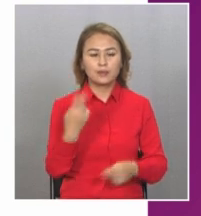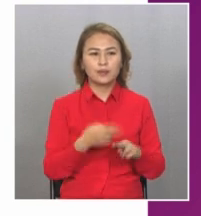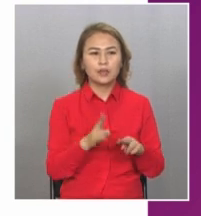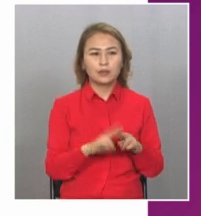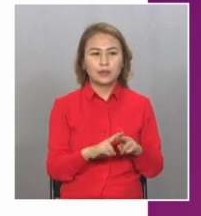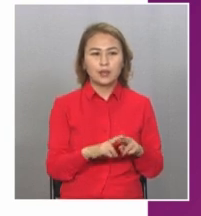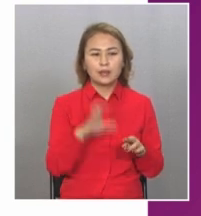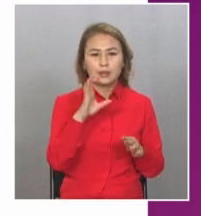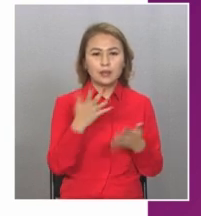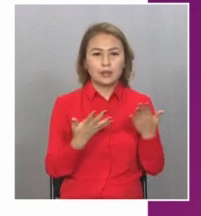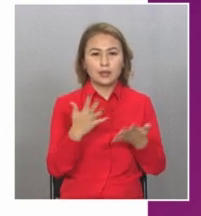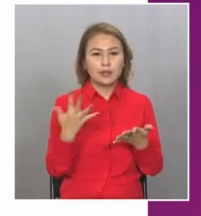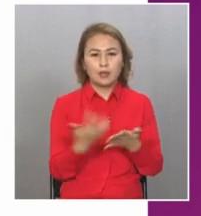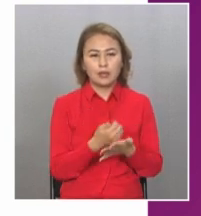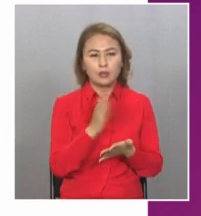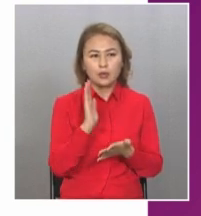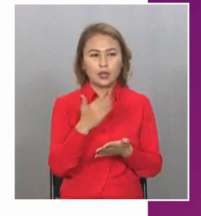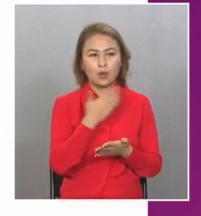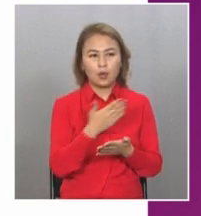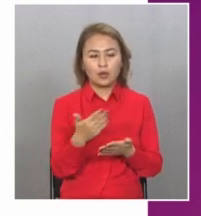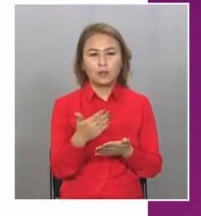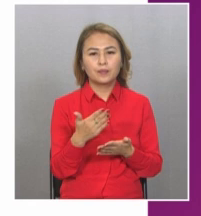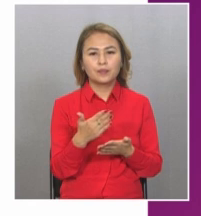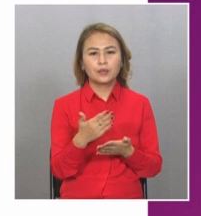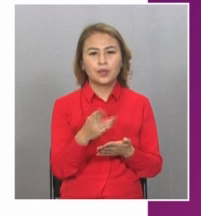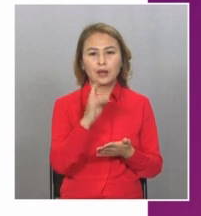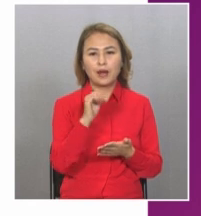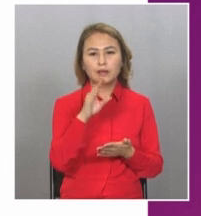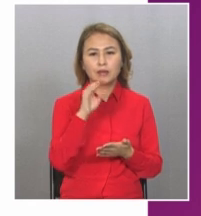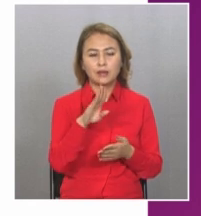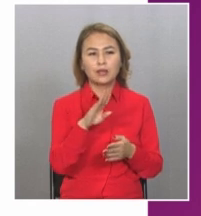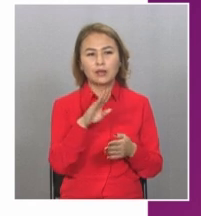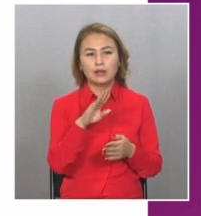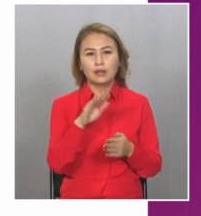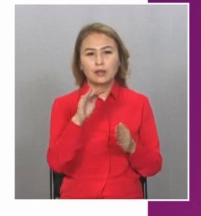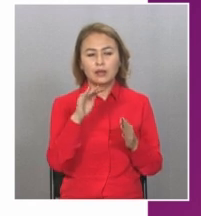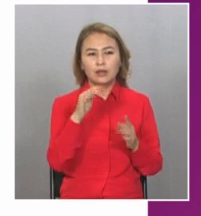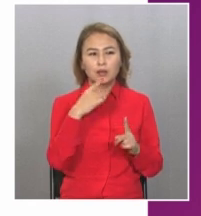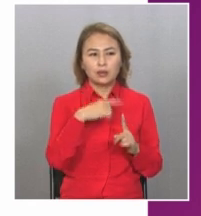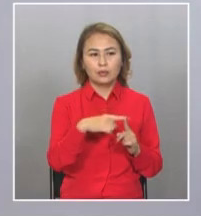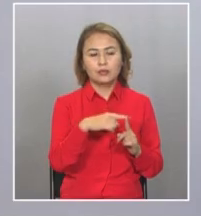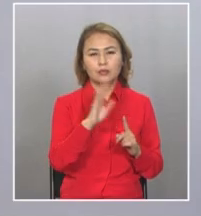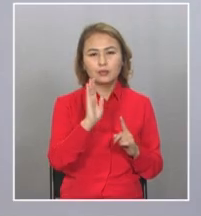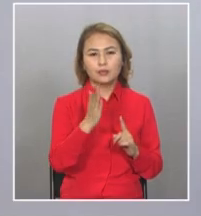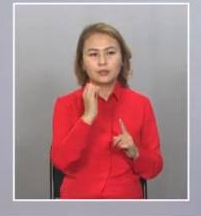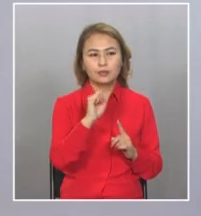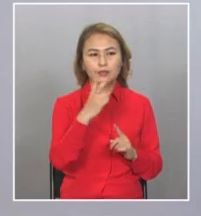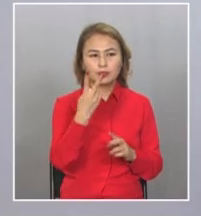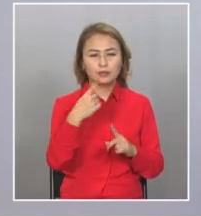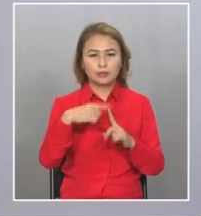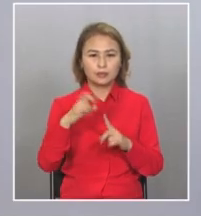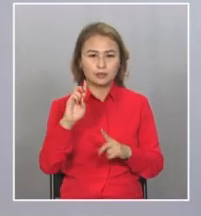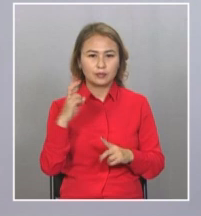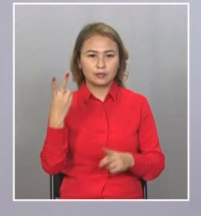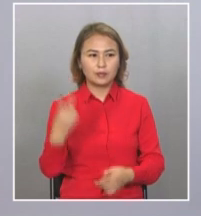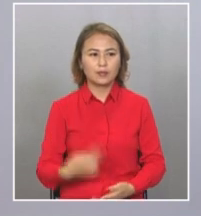гипотенуза С-ны табатын болса, ол катеттердің квадраттарының қосындысының түбіріне тең болады. Енді